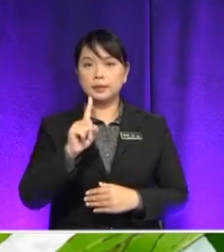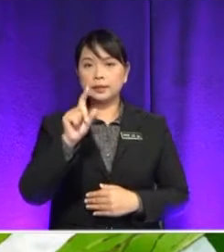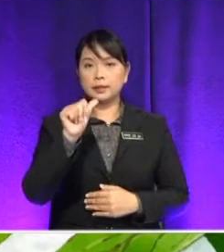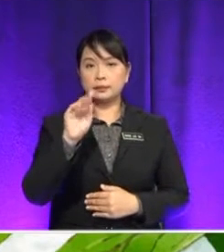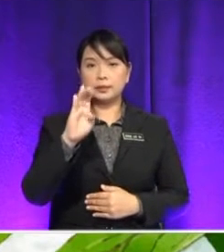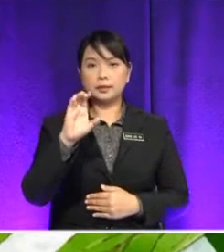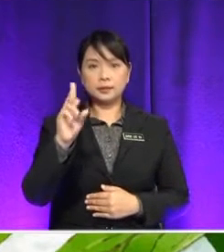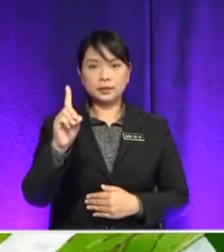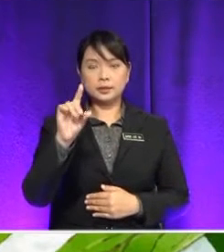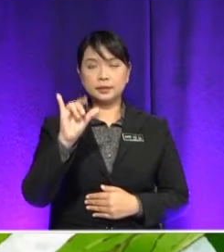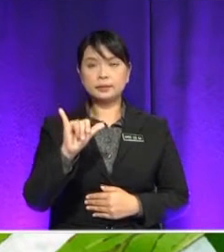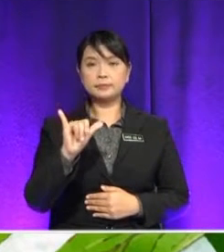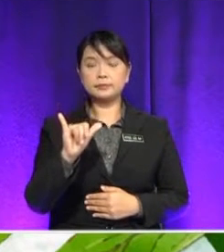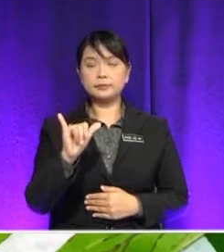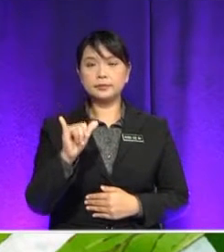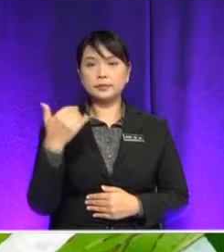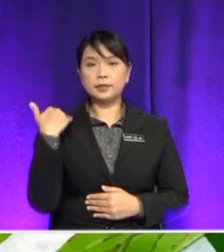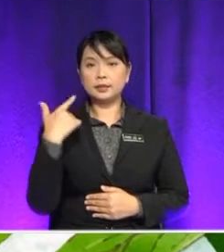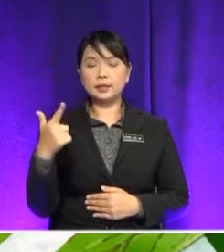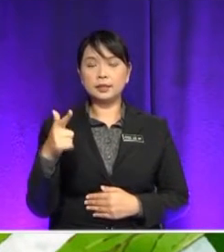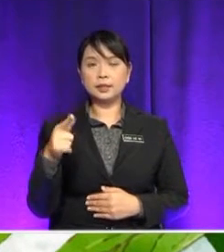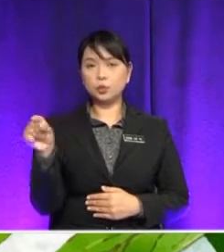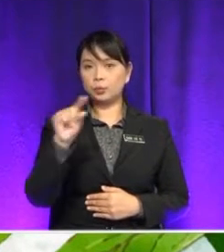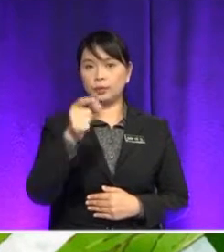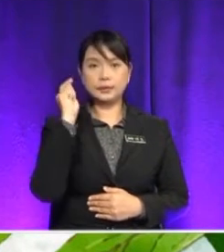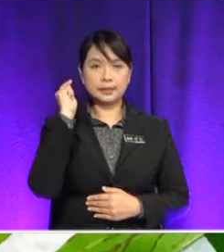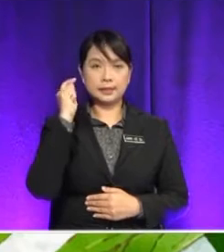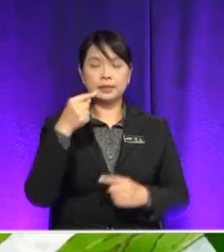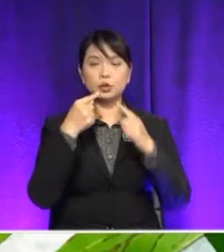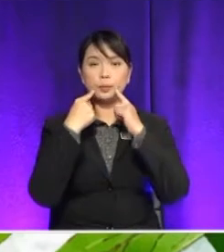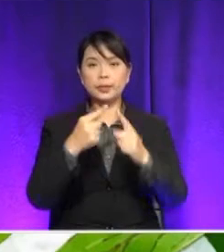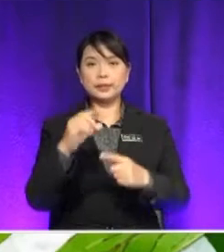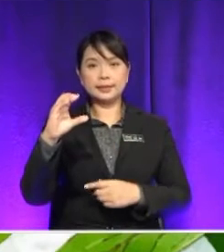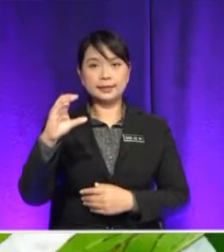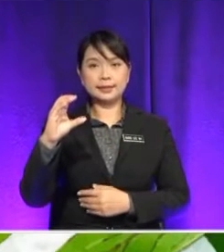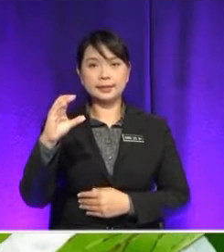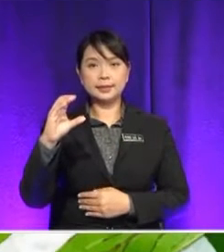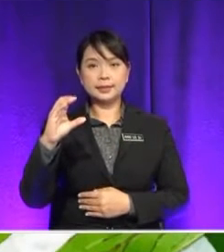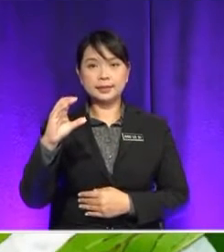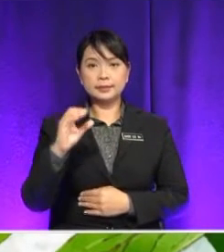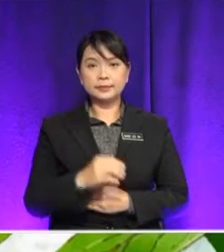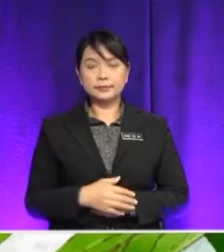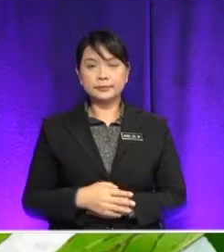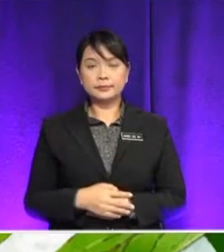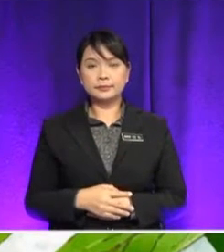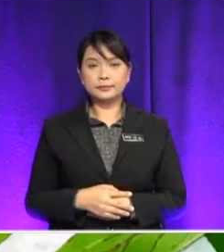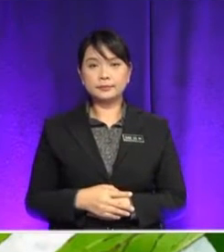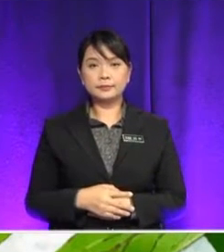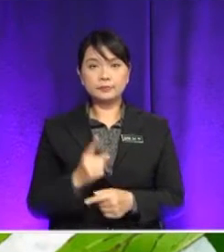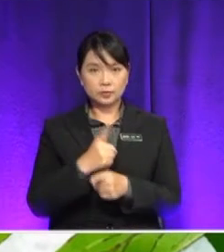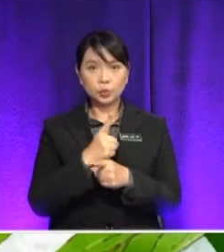edan di yang manakah pantulan bagi gelombang 7 itu tidak pandego okeo banyak sih